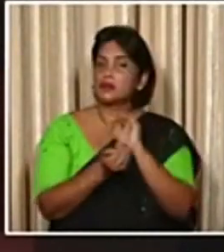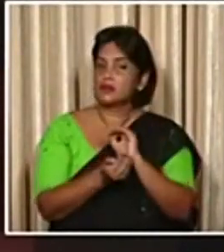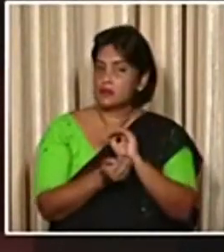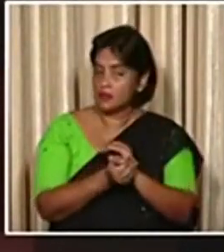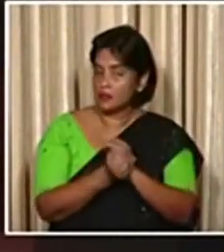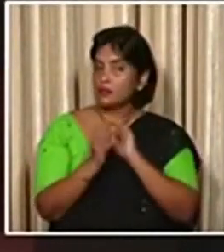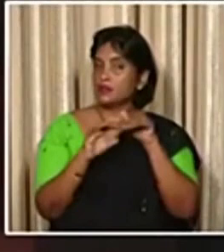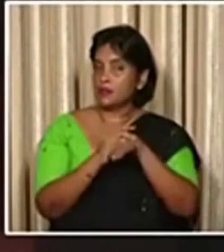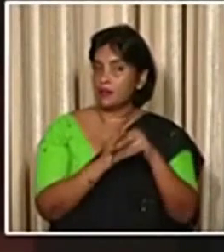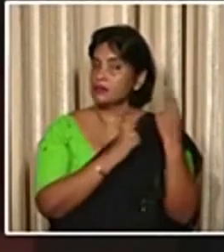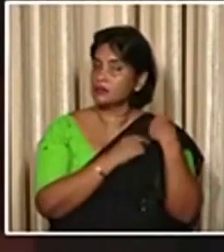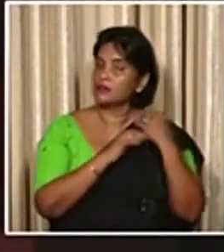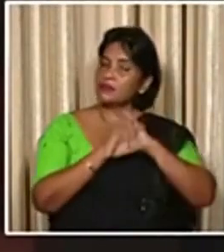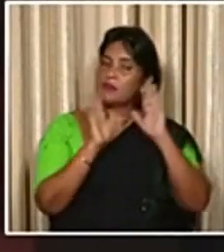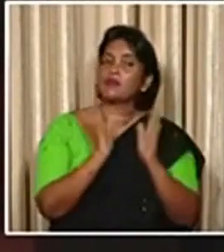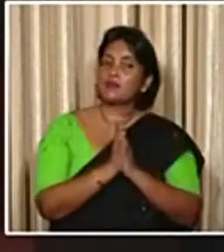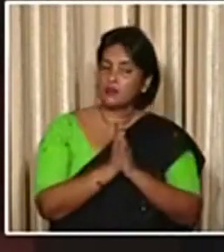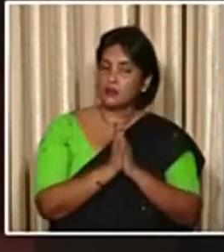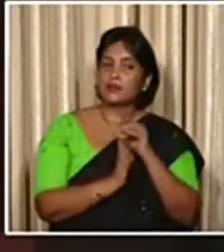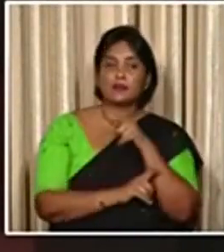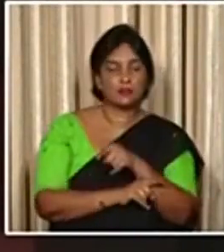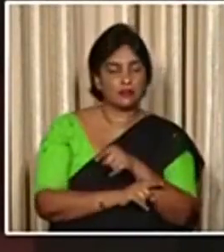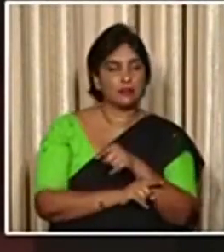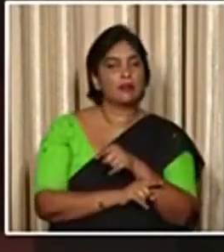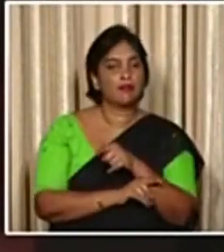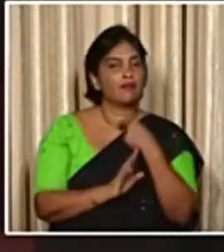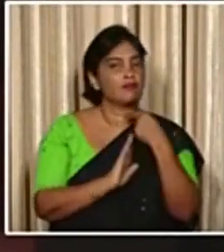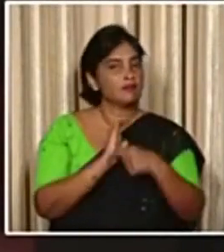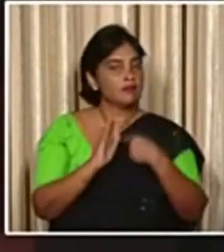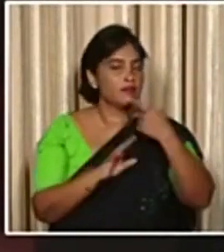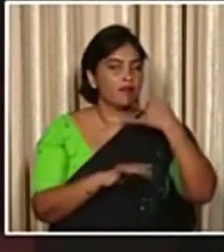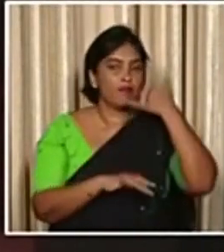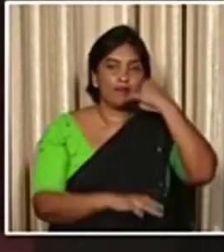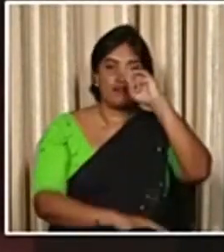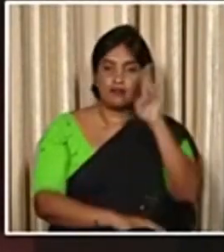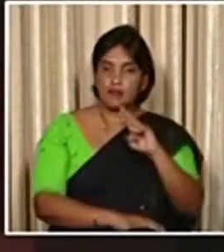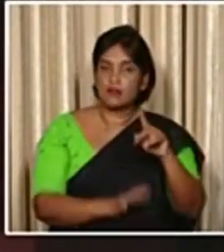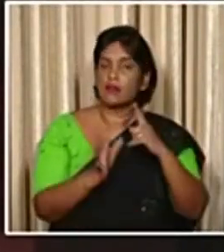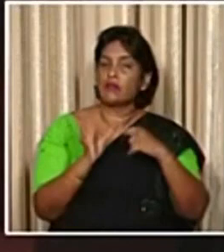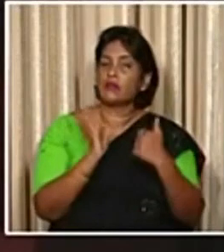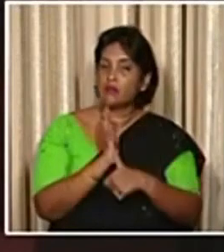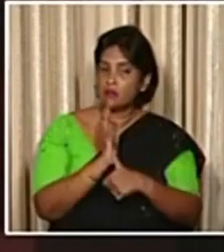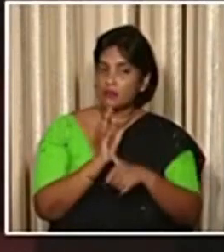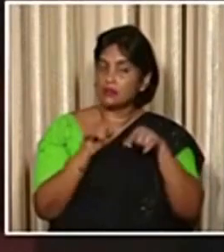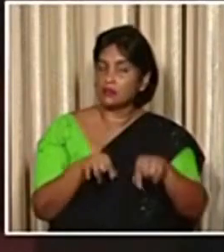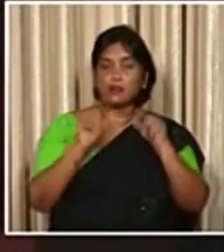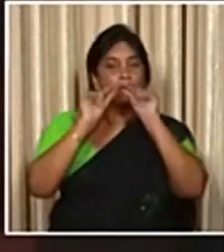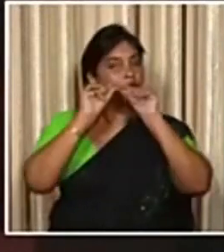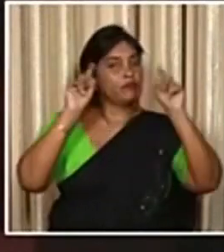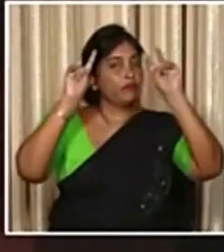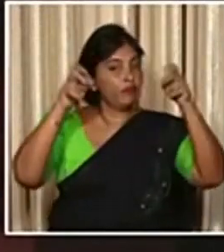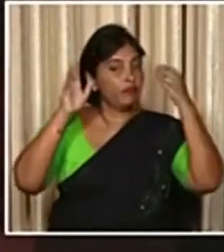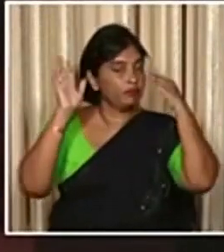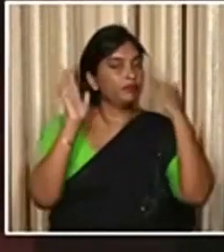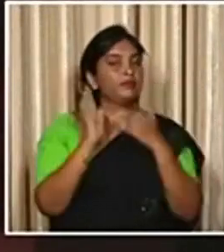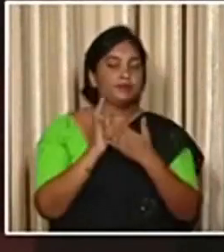සුරක්ෂා කරන්නට බැඳී සිටින අපි සියලු දෙනාම මේ ශ්‍රී ලංකා විදුලි සංදේශ සංශෝධන පනත මේ වගන්ති